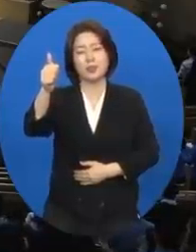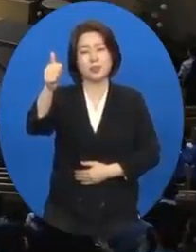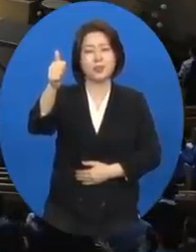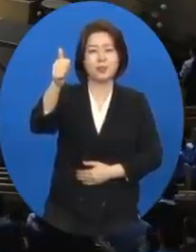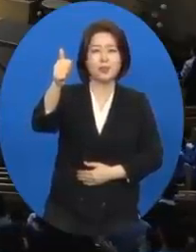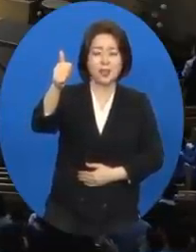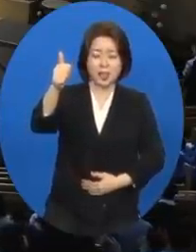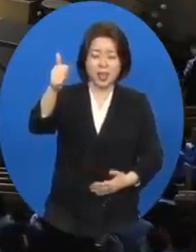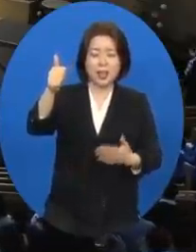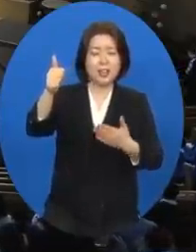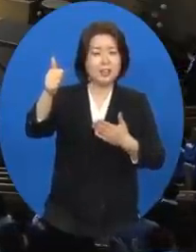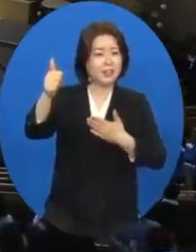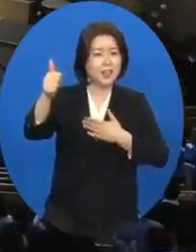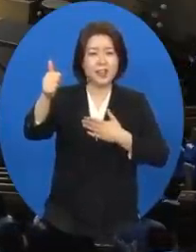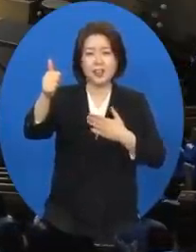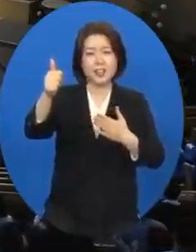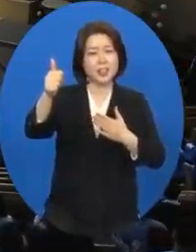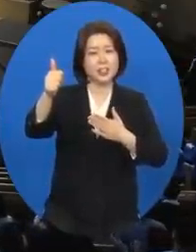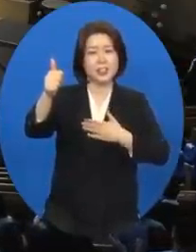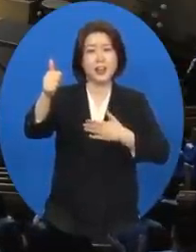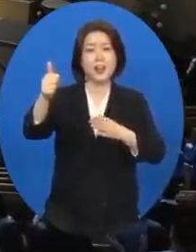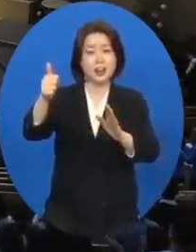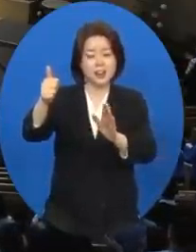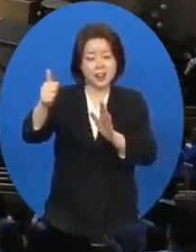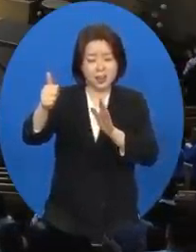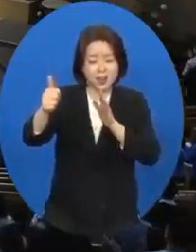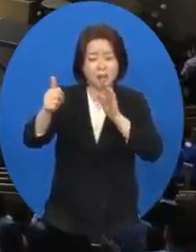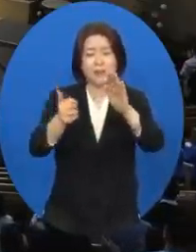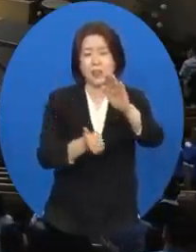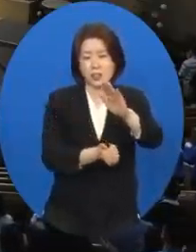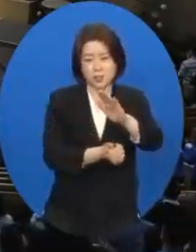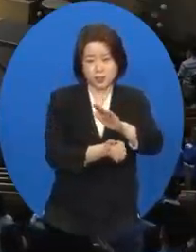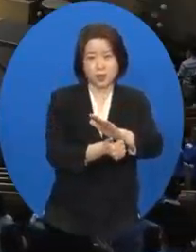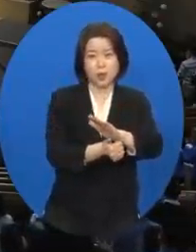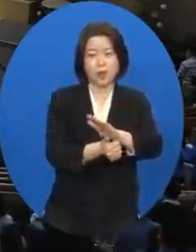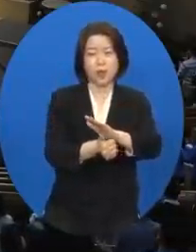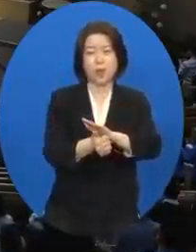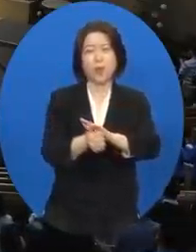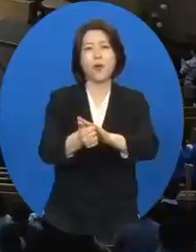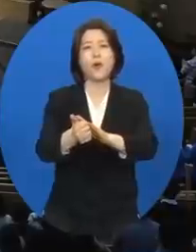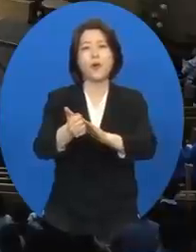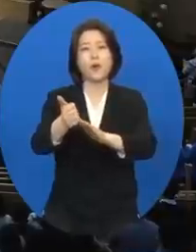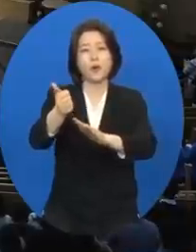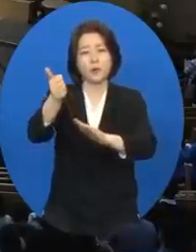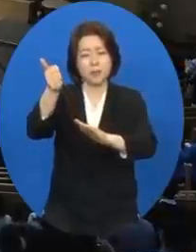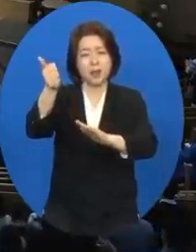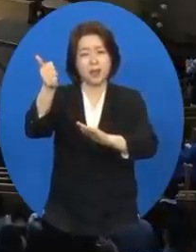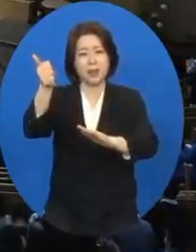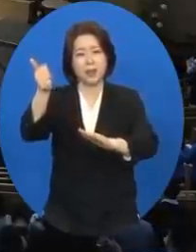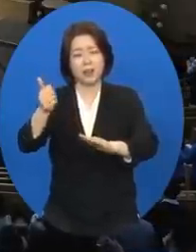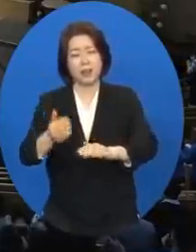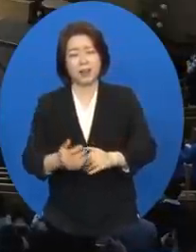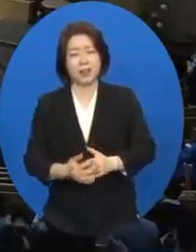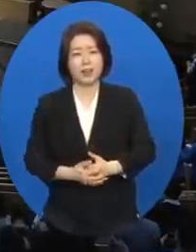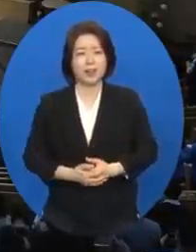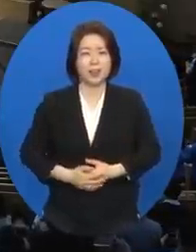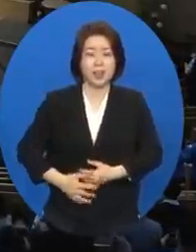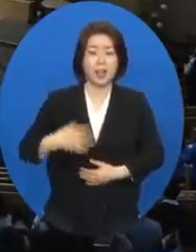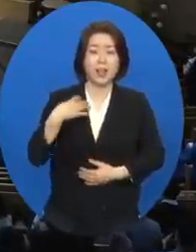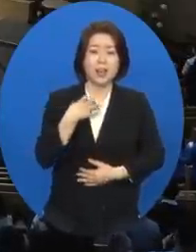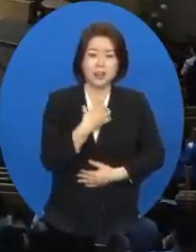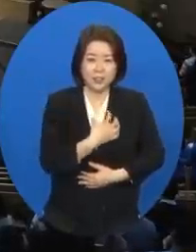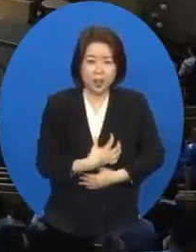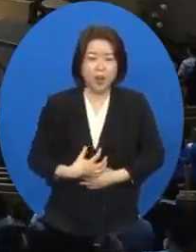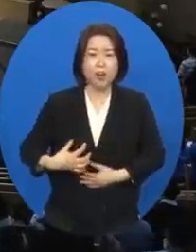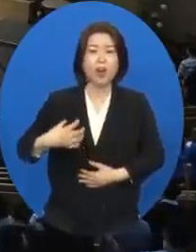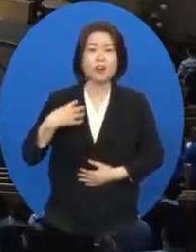we 나의 쌓아 아 o 아 o 아 o